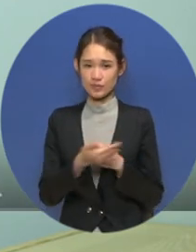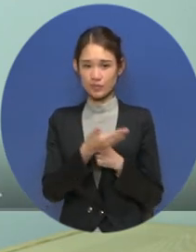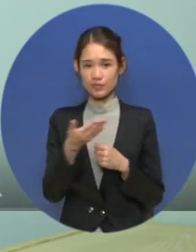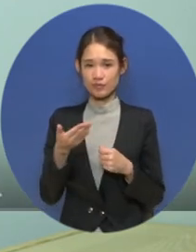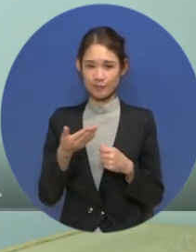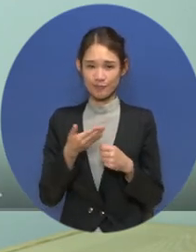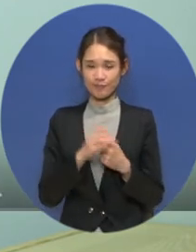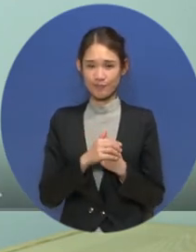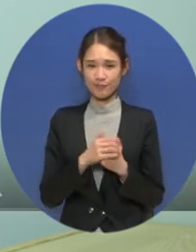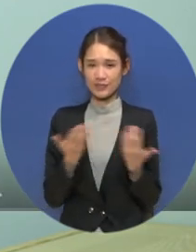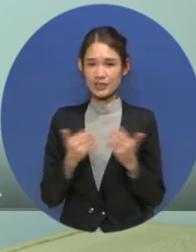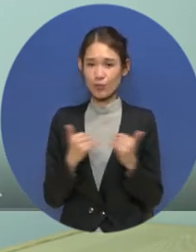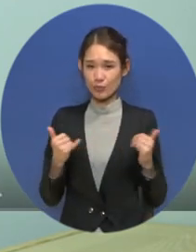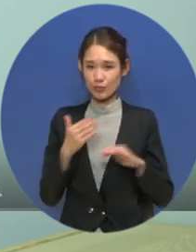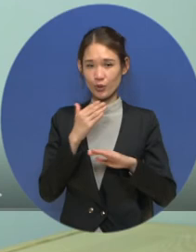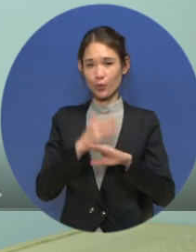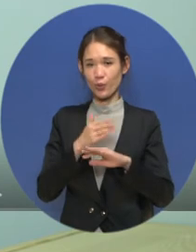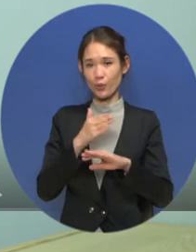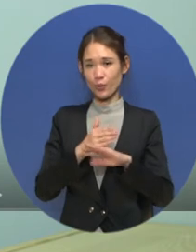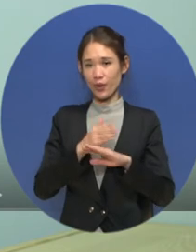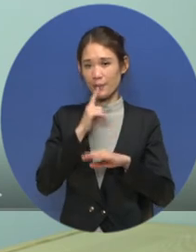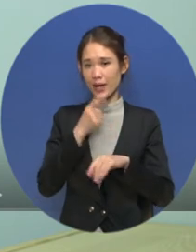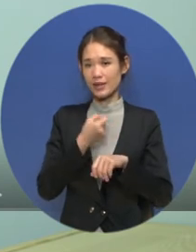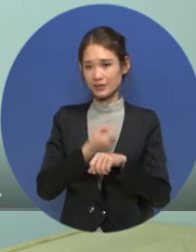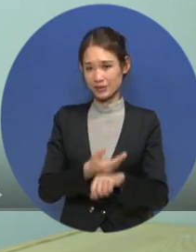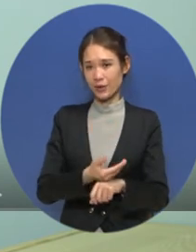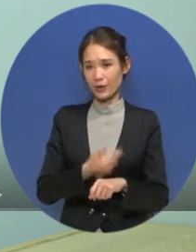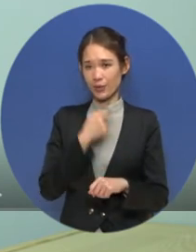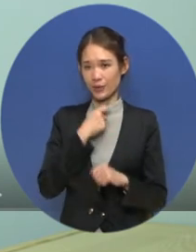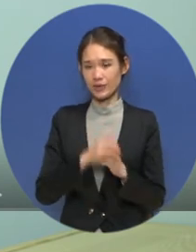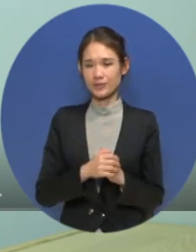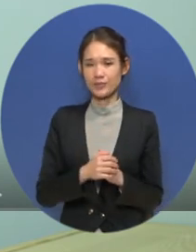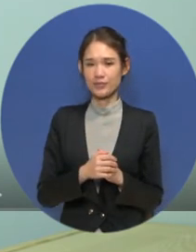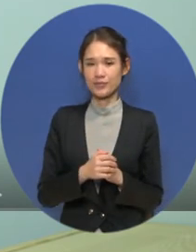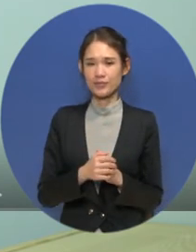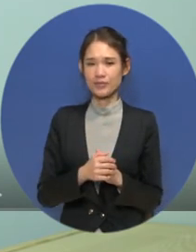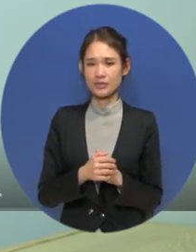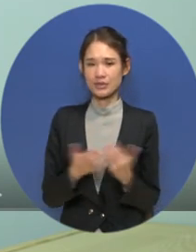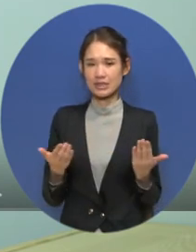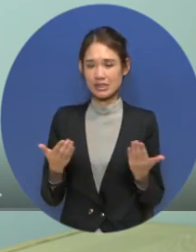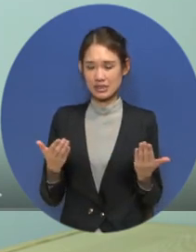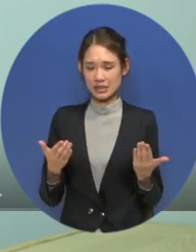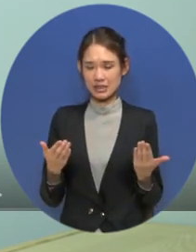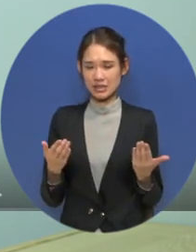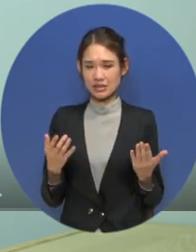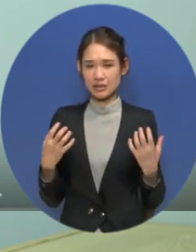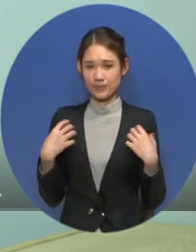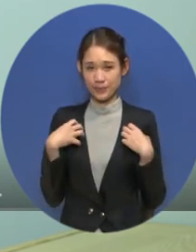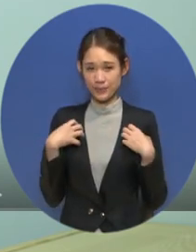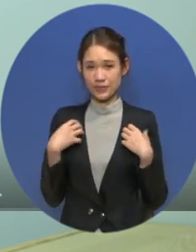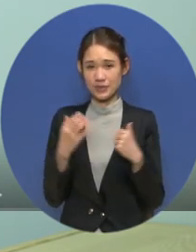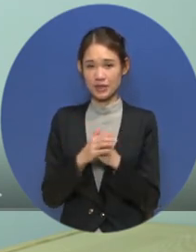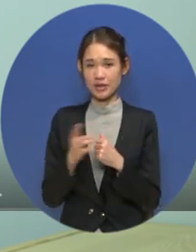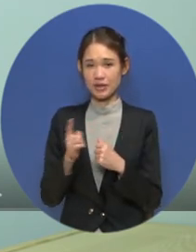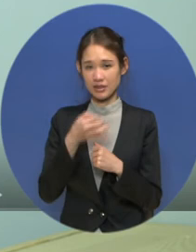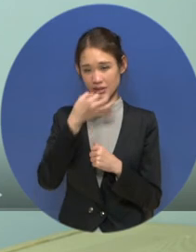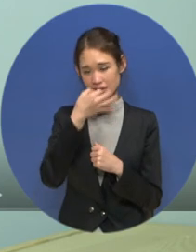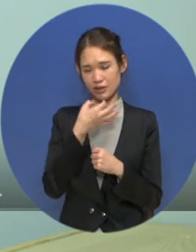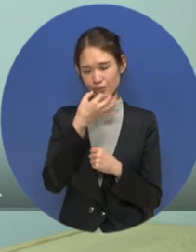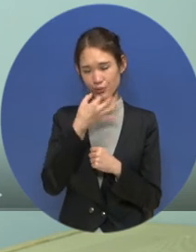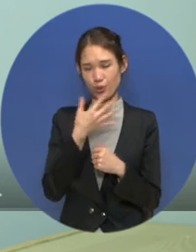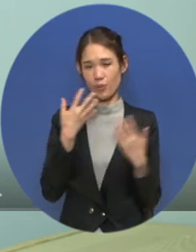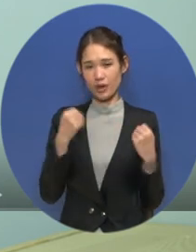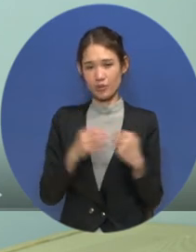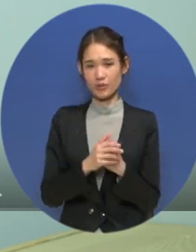친구들한테 고맙다를 먼저 하고 싶어요. 네. 저희 일하면서 전 힘든